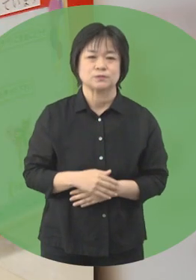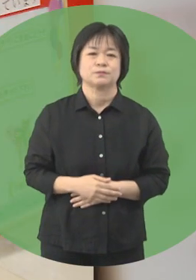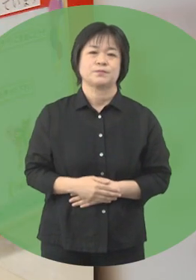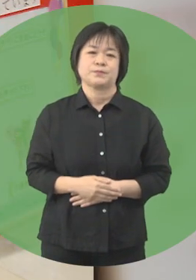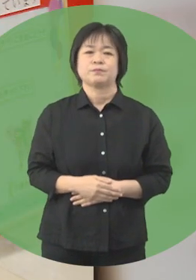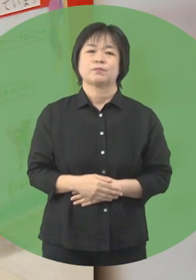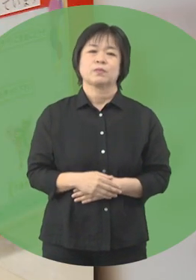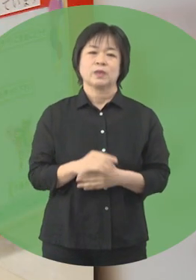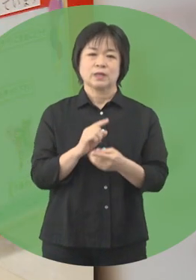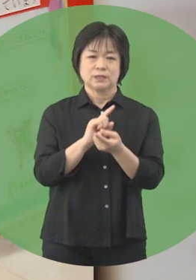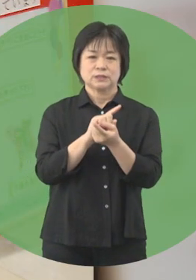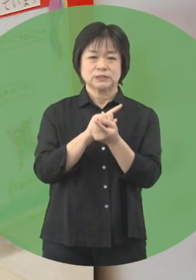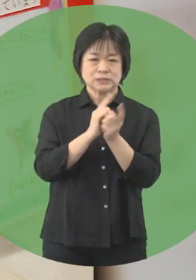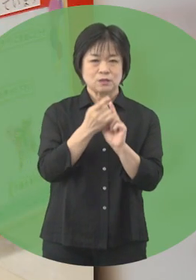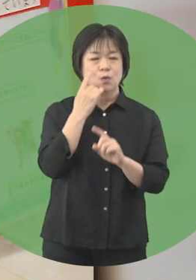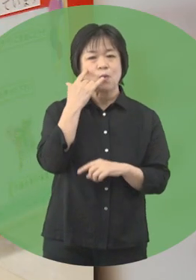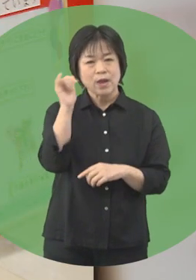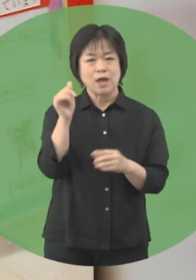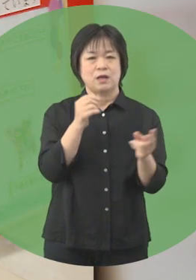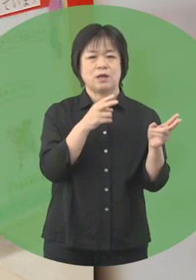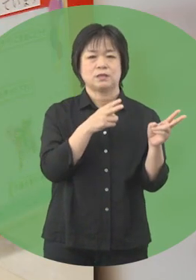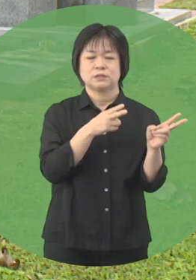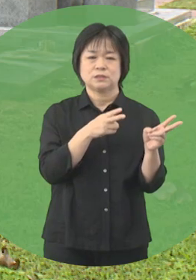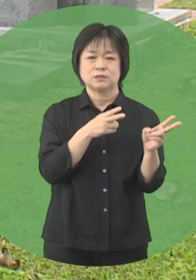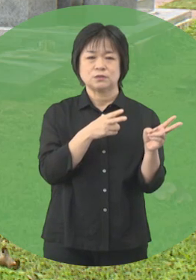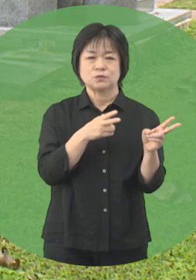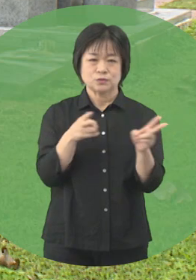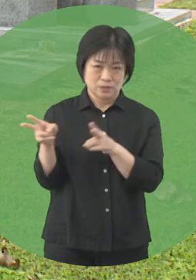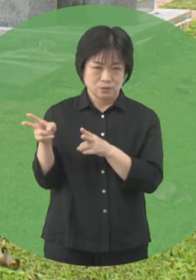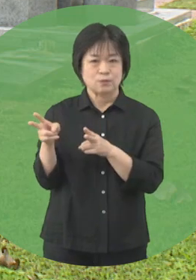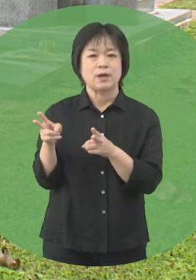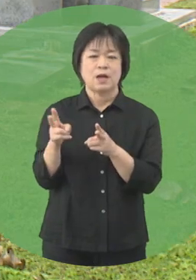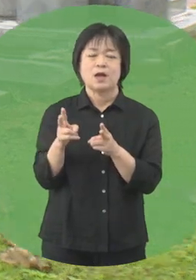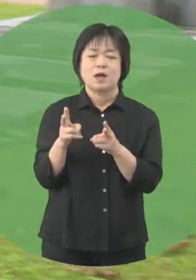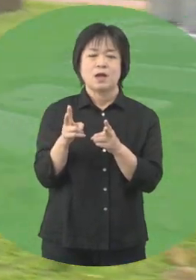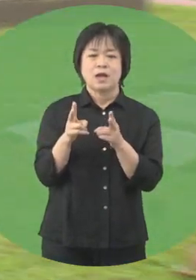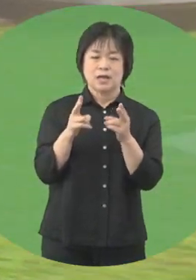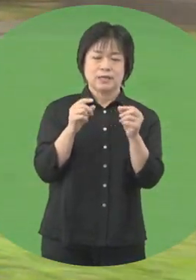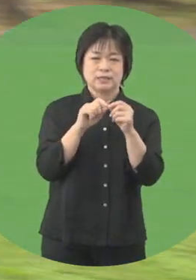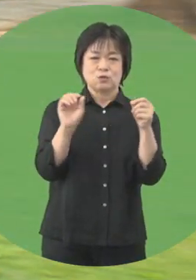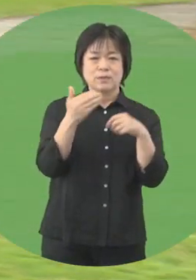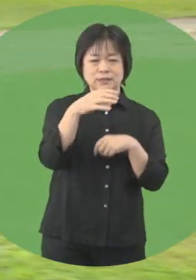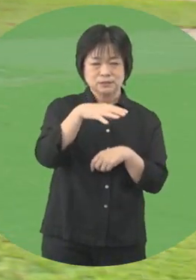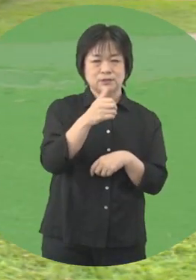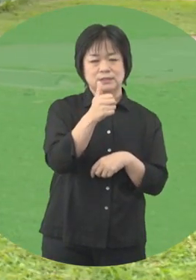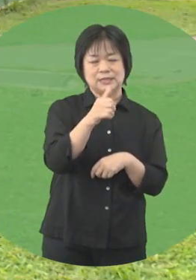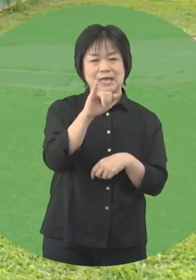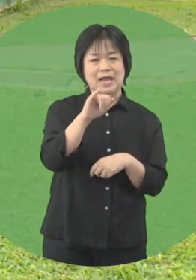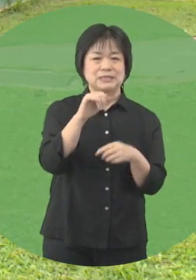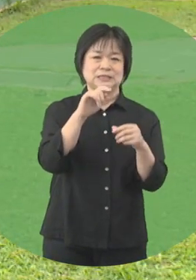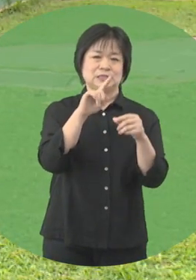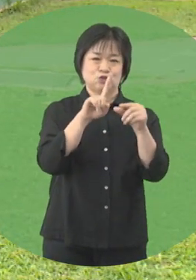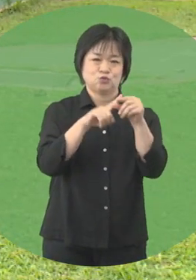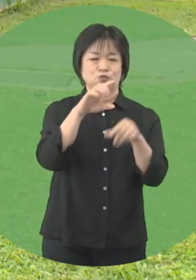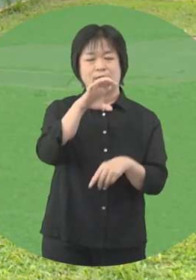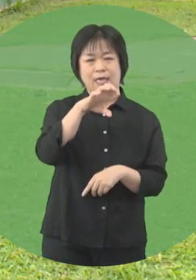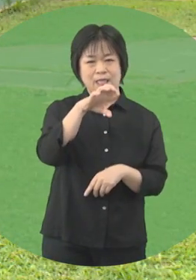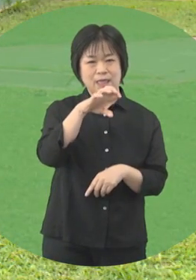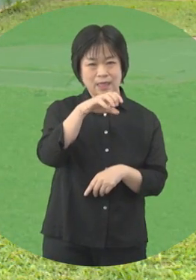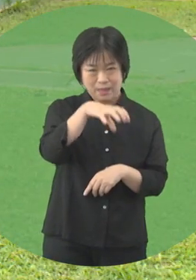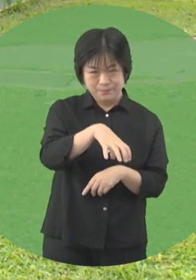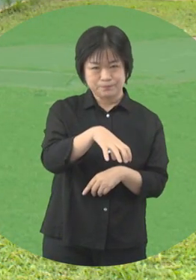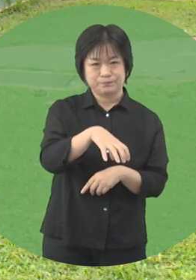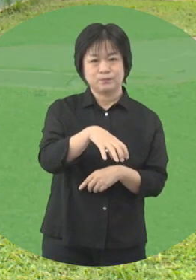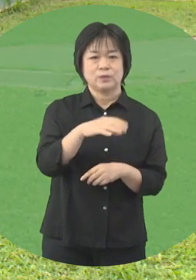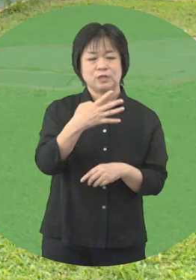里親制度は県の児童相談所や糸満市にある乳児院、大中園里親支援吉水でも